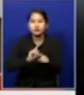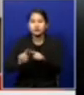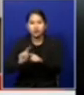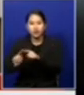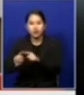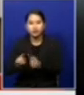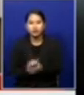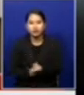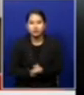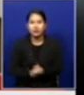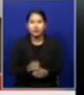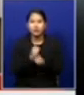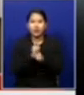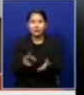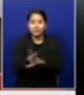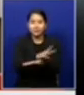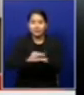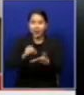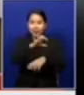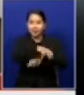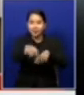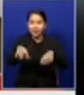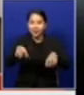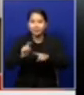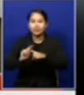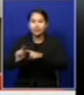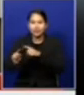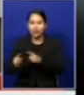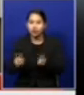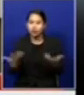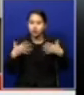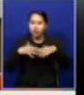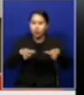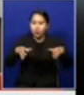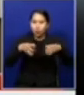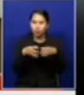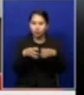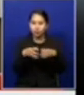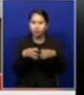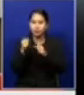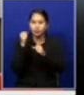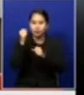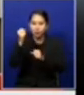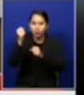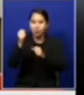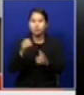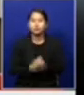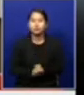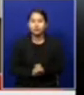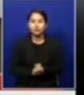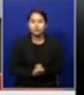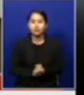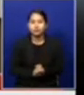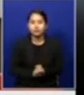ประเทศนี้ตามมหาลัยต่างๆเริ่มเป็นกลุ่มเป็นก้อนแล้วก็เริ่มที่จะเป็นเรื่องเป็นราวครับท่านประธานครับ